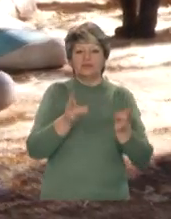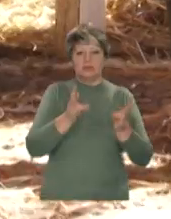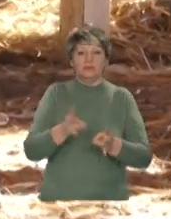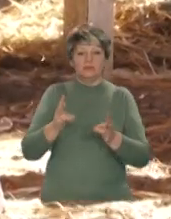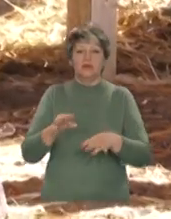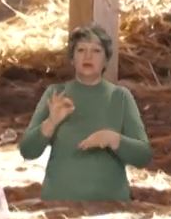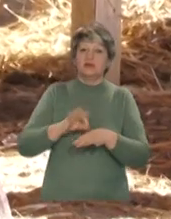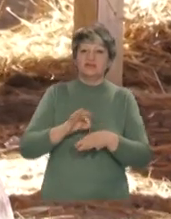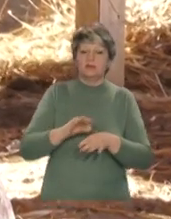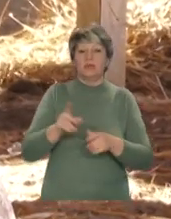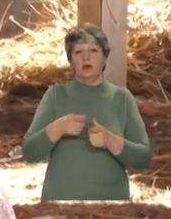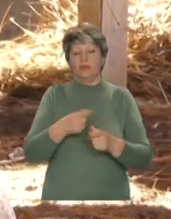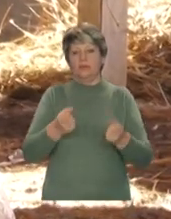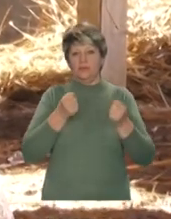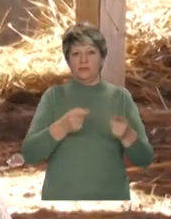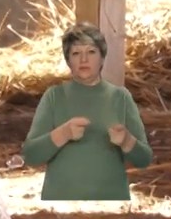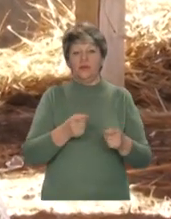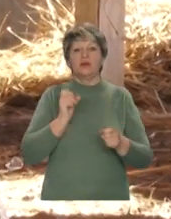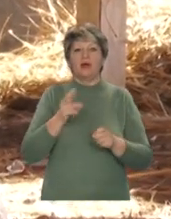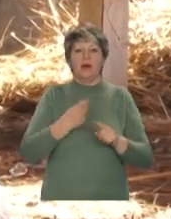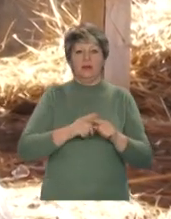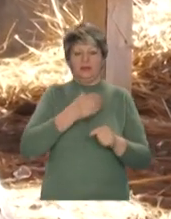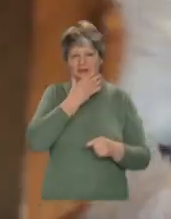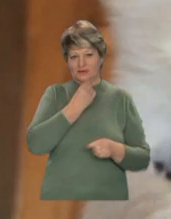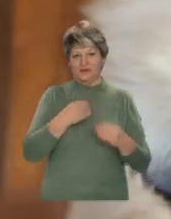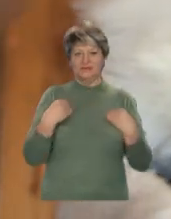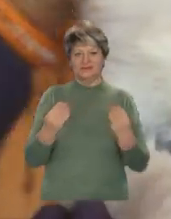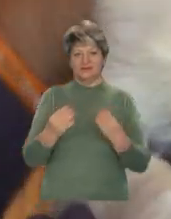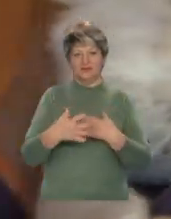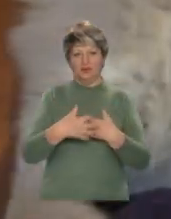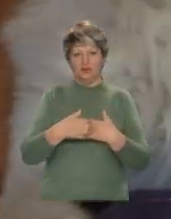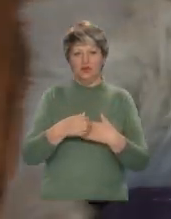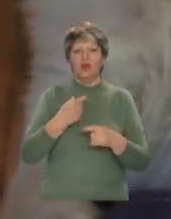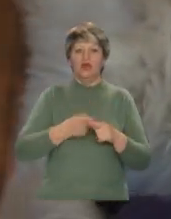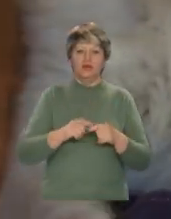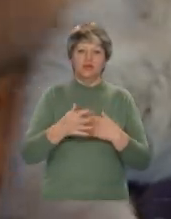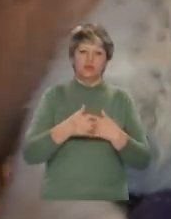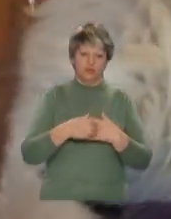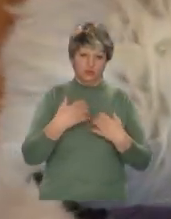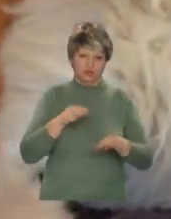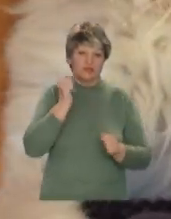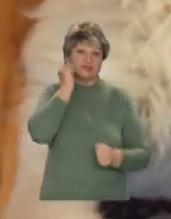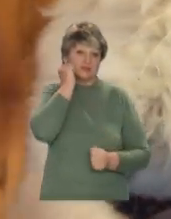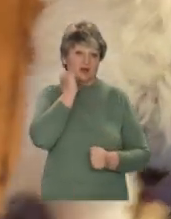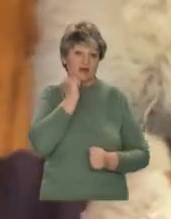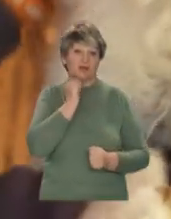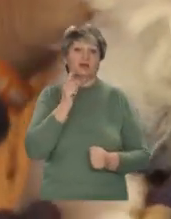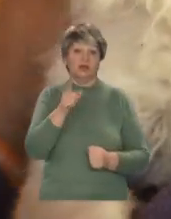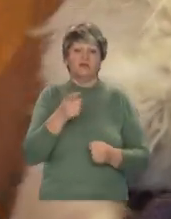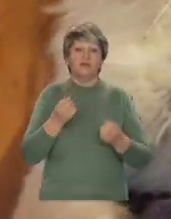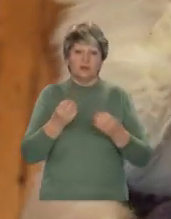чи зради господарів, як от красень Веніамін. Він дуже старенький, його вибросили в